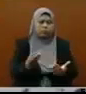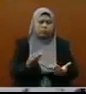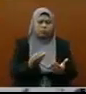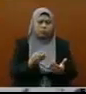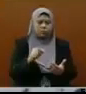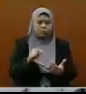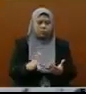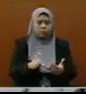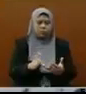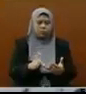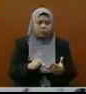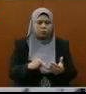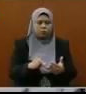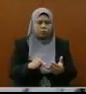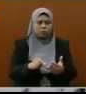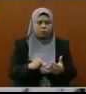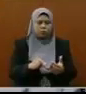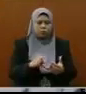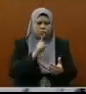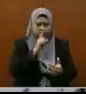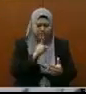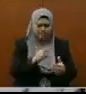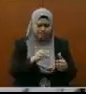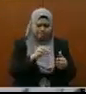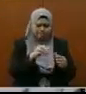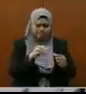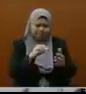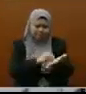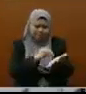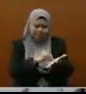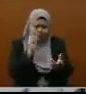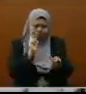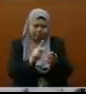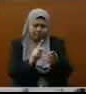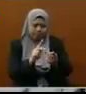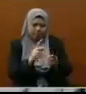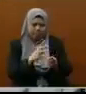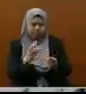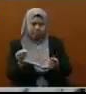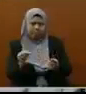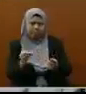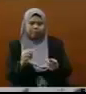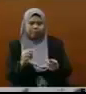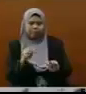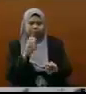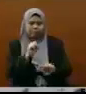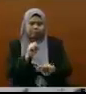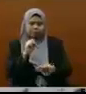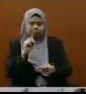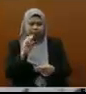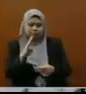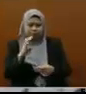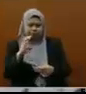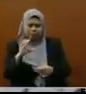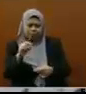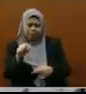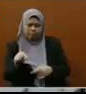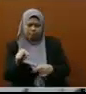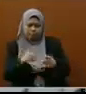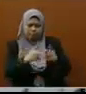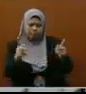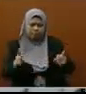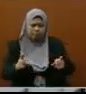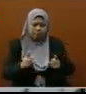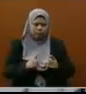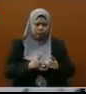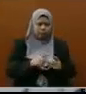di kedudukan yang lebih strategik dibandingkan dengan cadangan untuk mengadakan SBC ini di kawasan Cyberjaya,